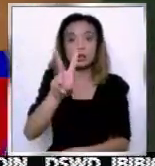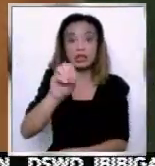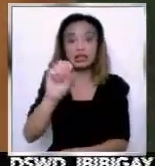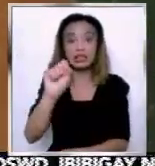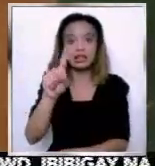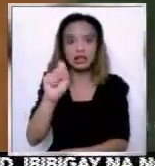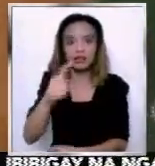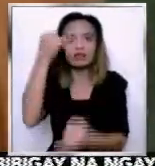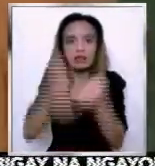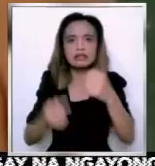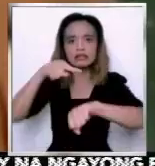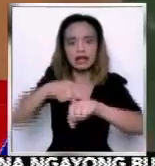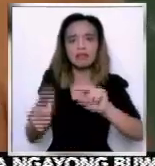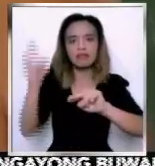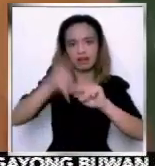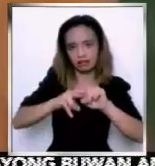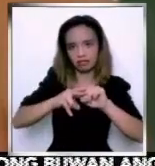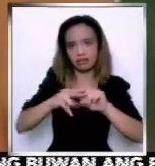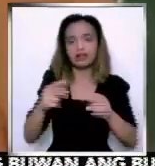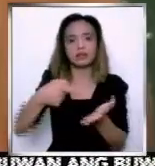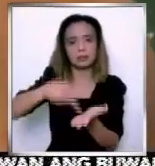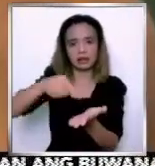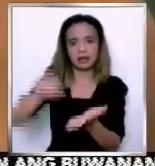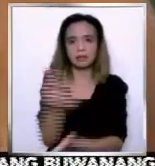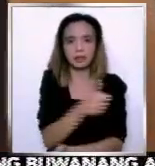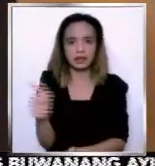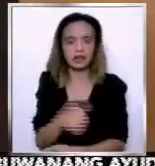lugar. Kung makakarana ng 15,